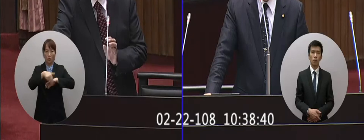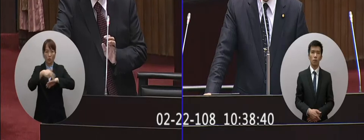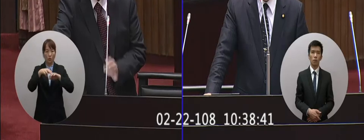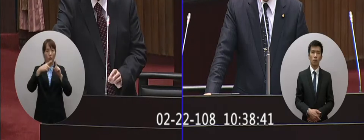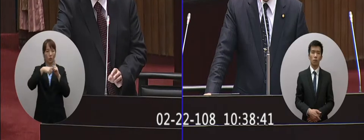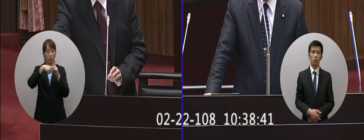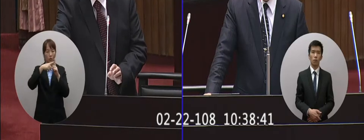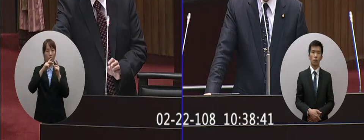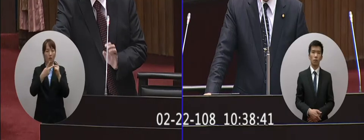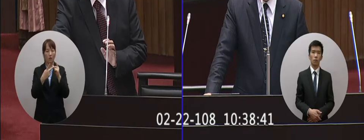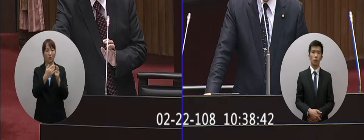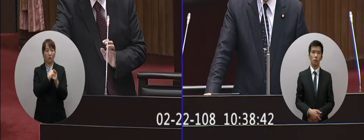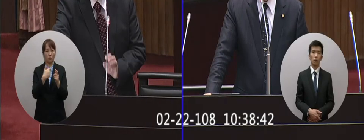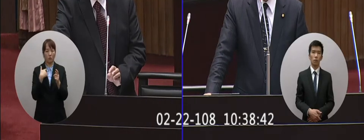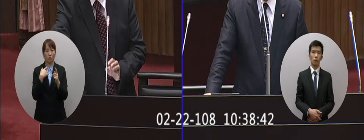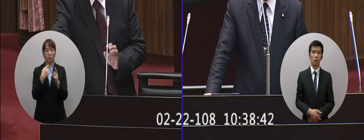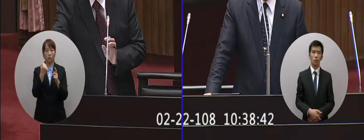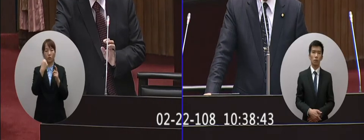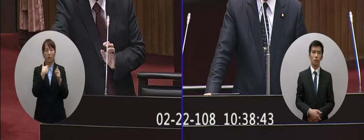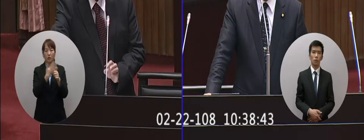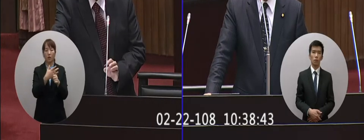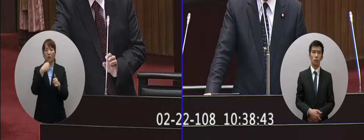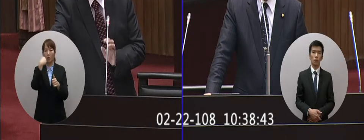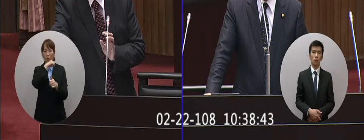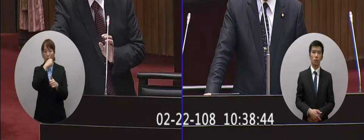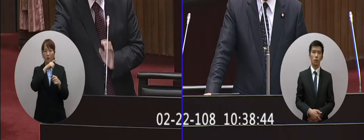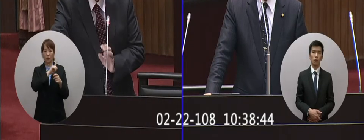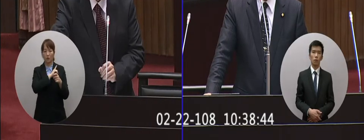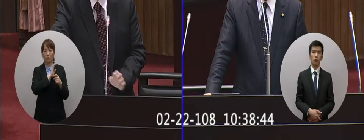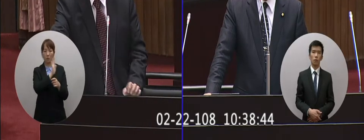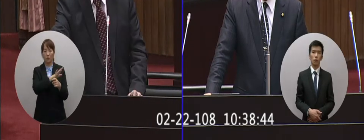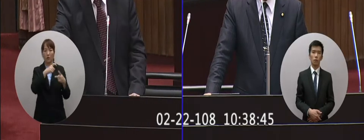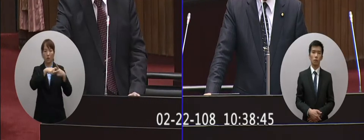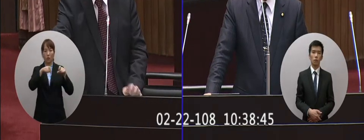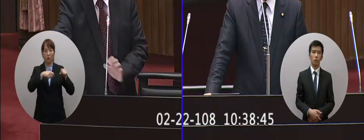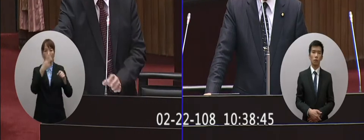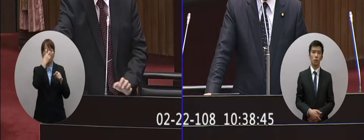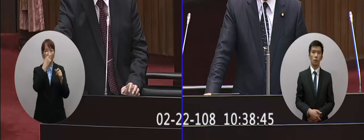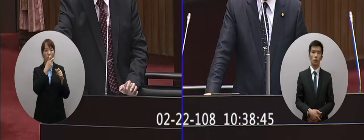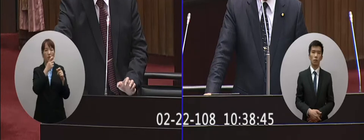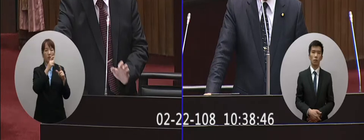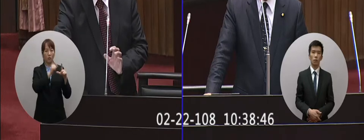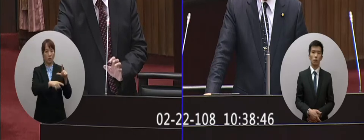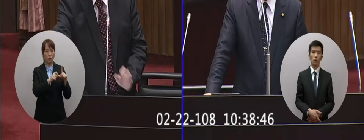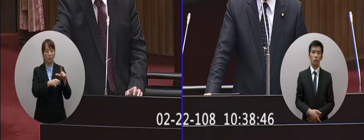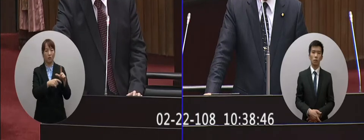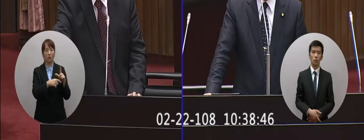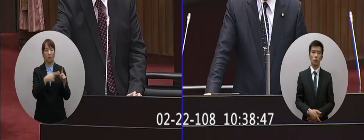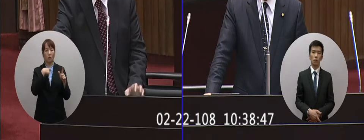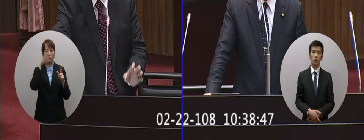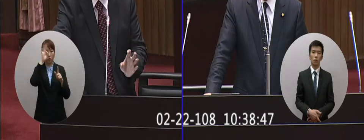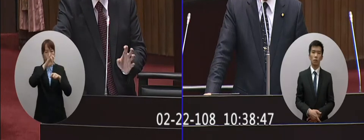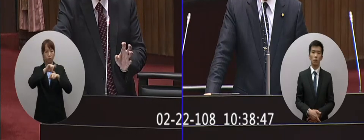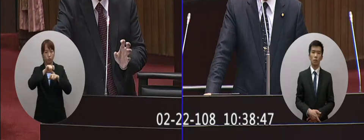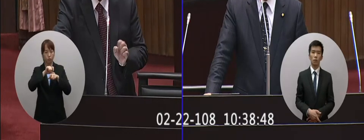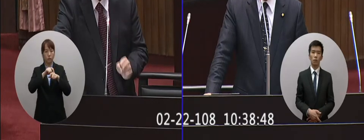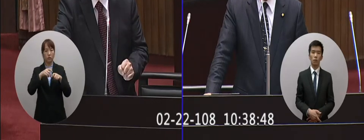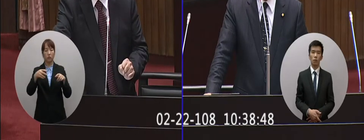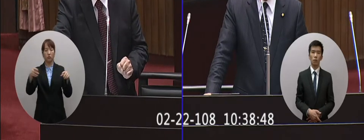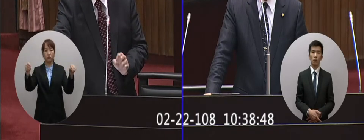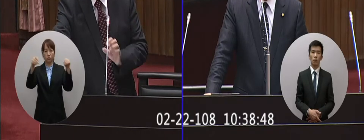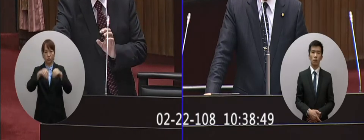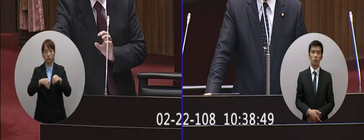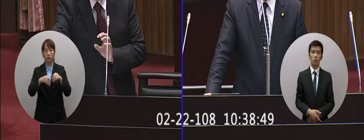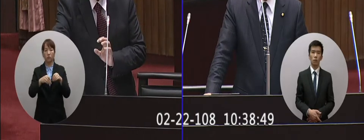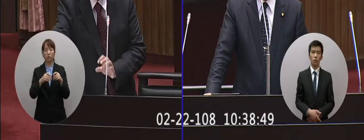能力跟能量给我们国内的工程顾问业者。那这部分呢，我会找时间把这些开发商